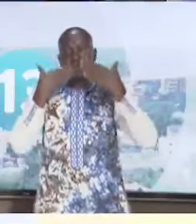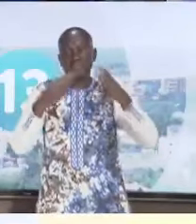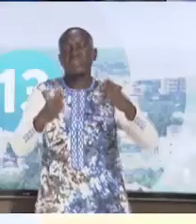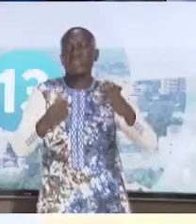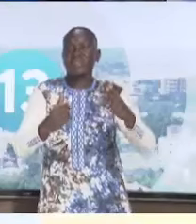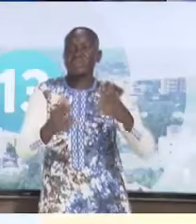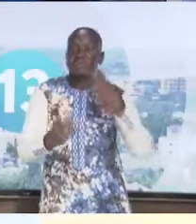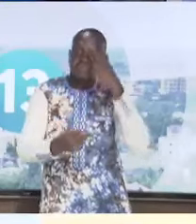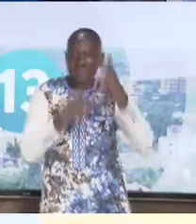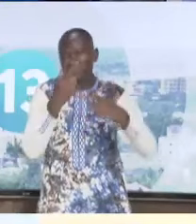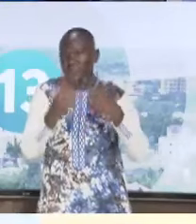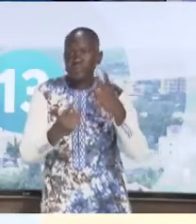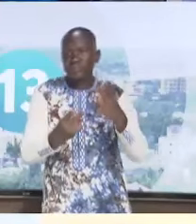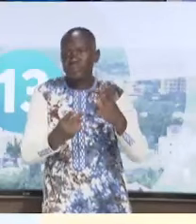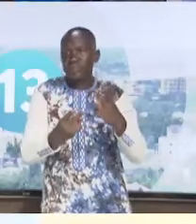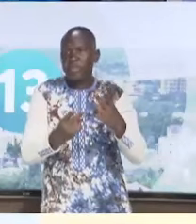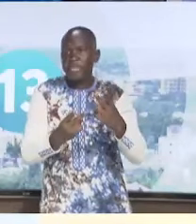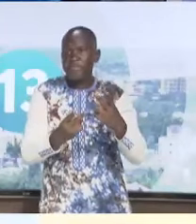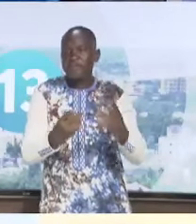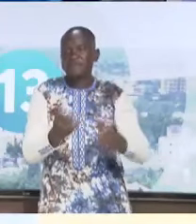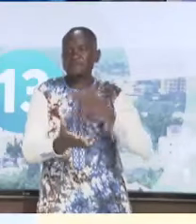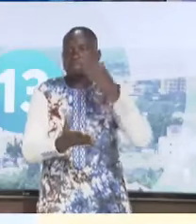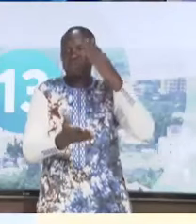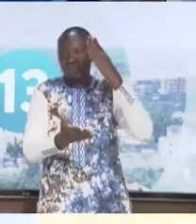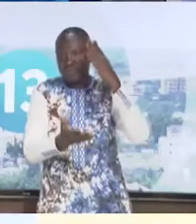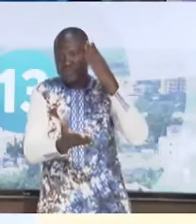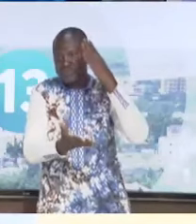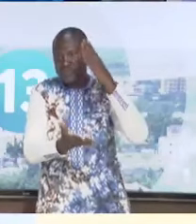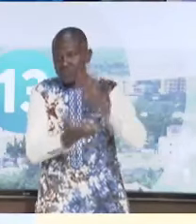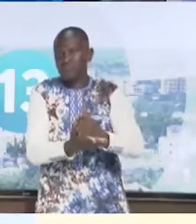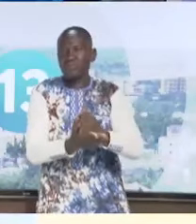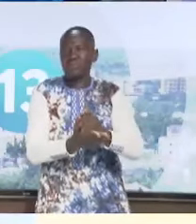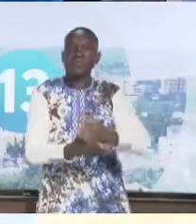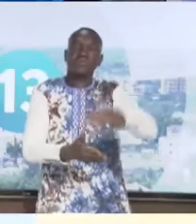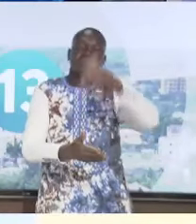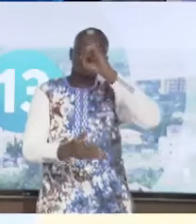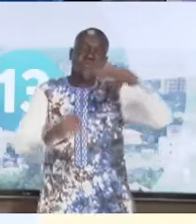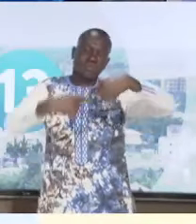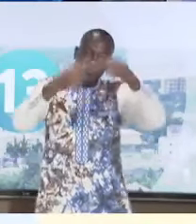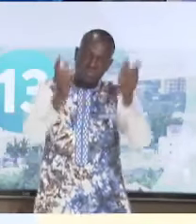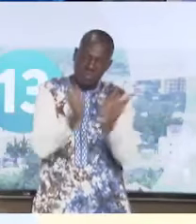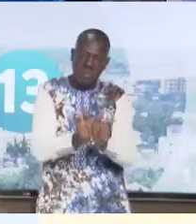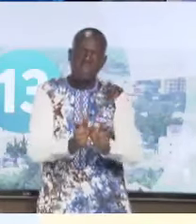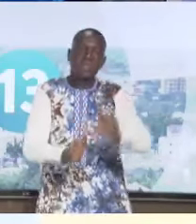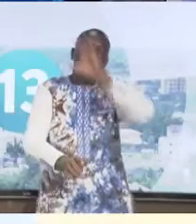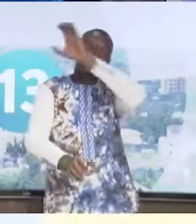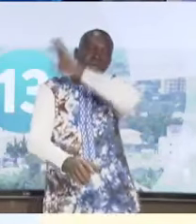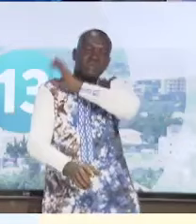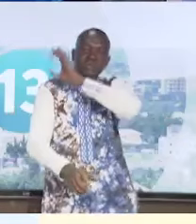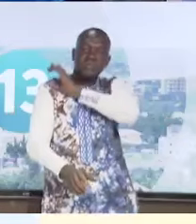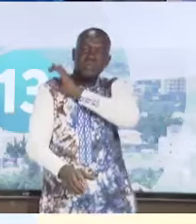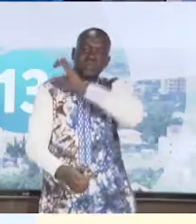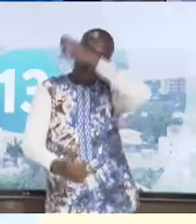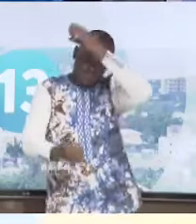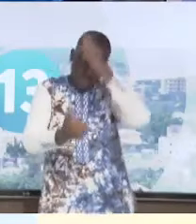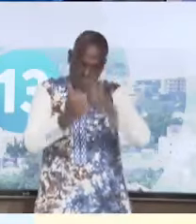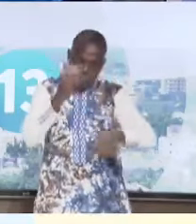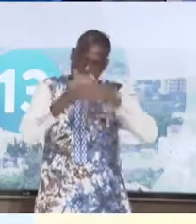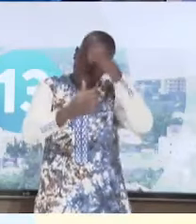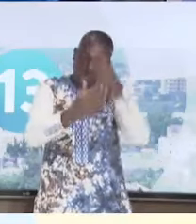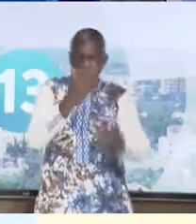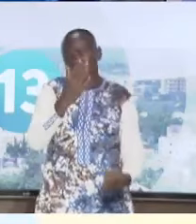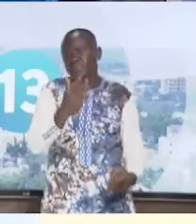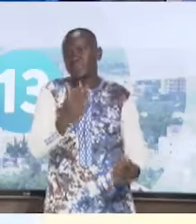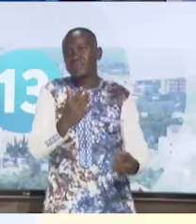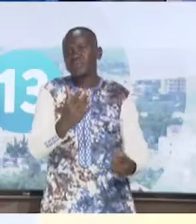signale une coupure d'eau dans certains quartiers de la capitale. À quoi cela est-il dû? Et puis, est-ce qu'on